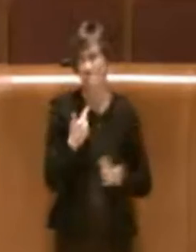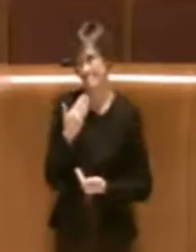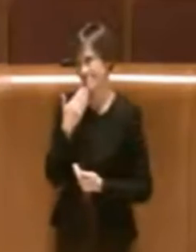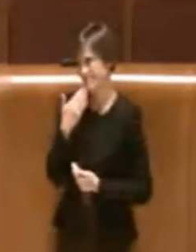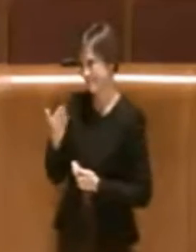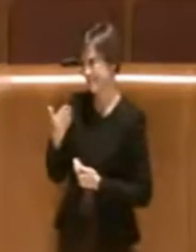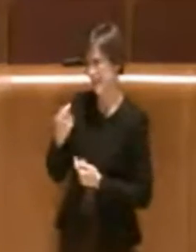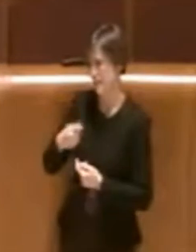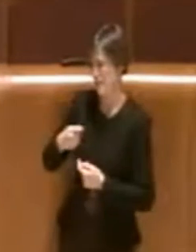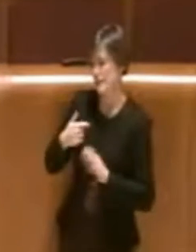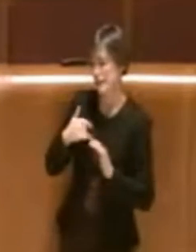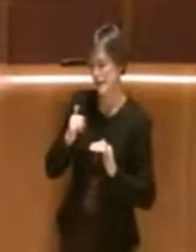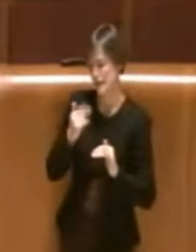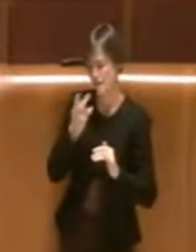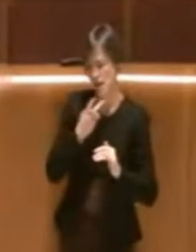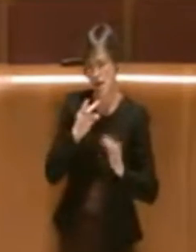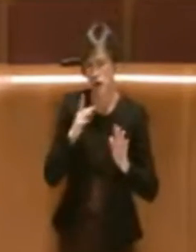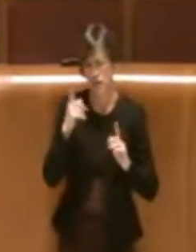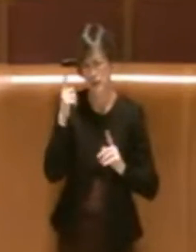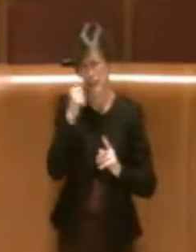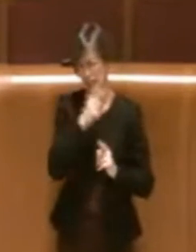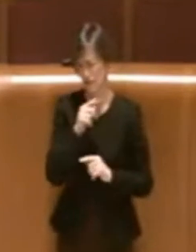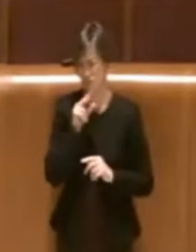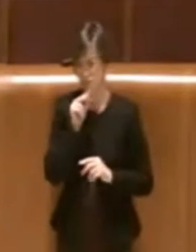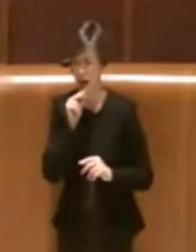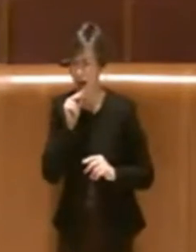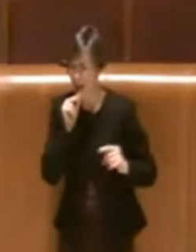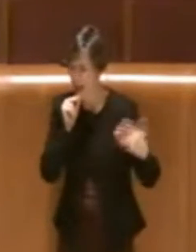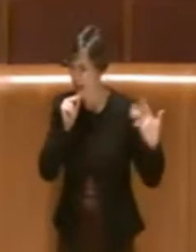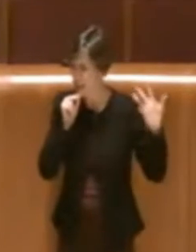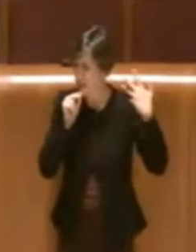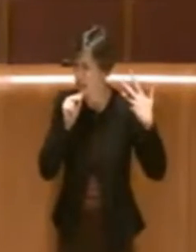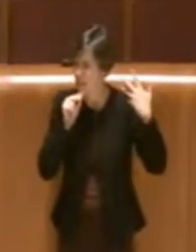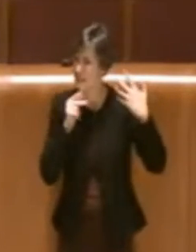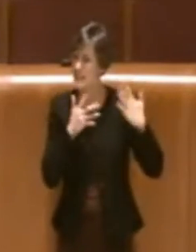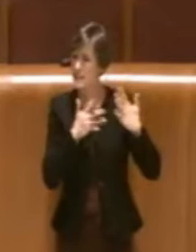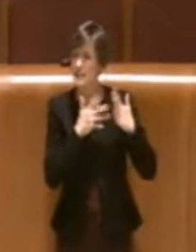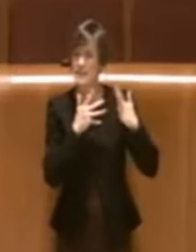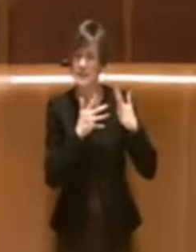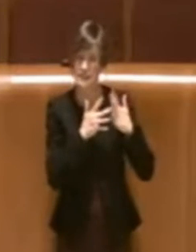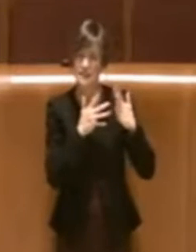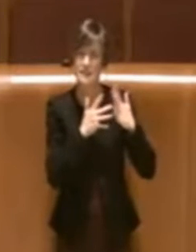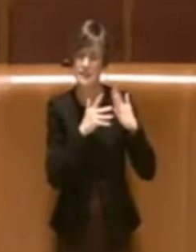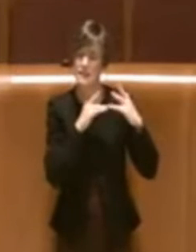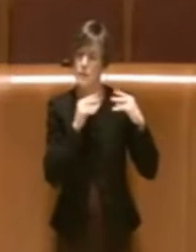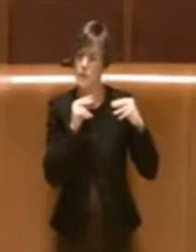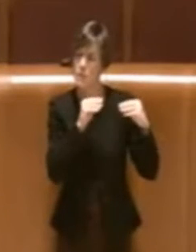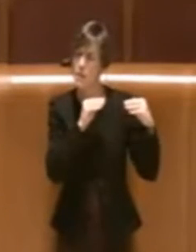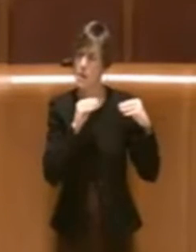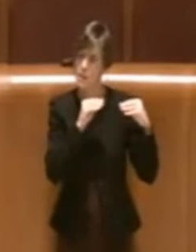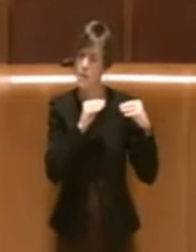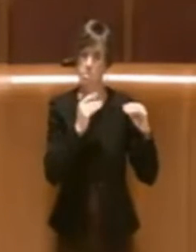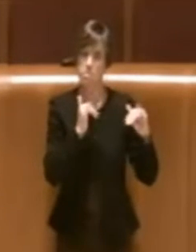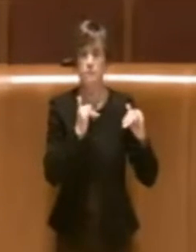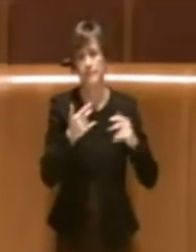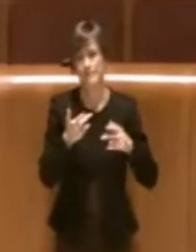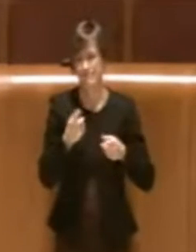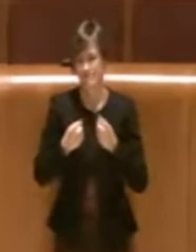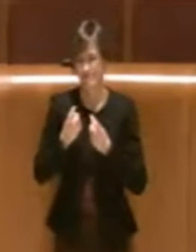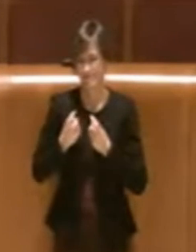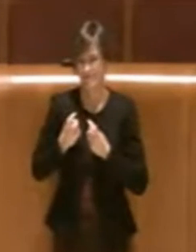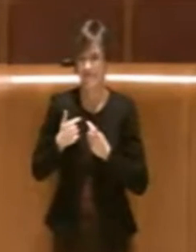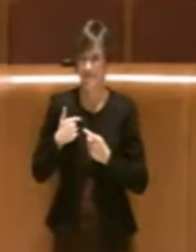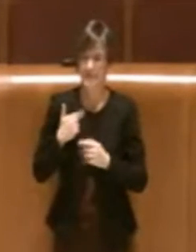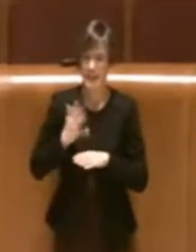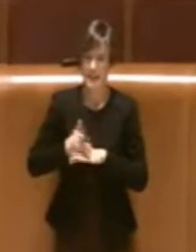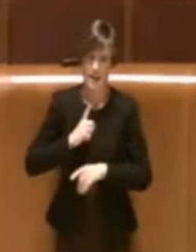Presidente. Sì, diventa difficile parlare nello stesso tempo, insomma, stare sopra il vocio. Quindi riprendo il mio intervento. Per cui, dicevo,